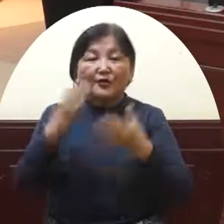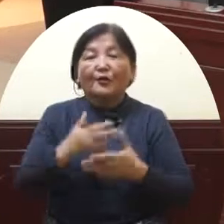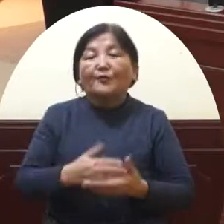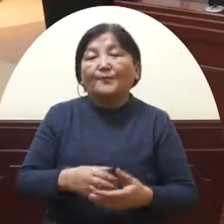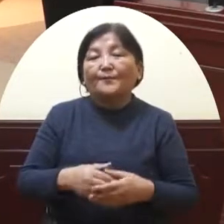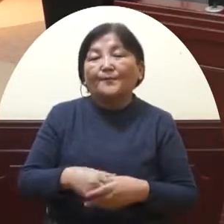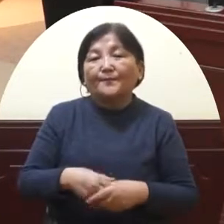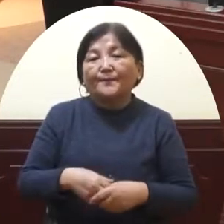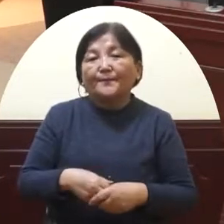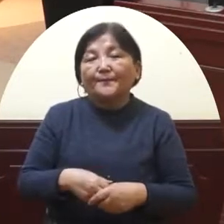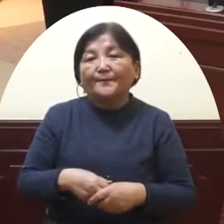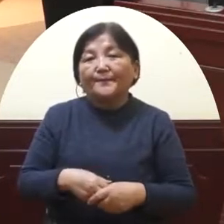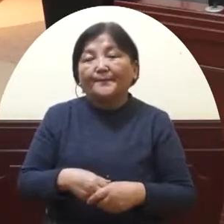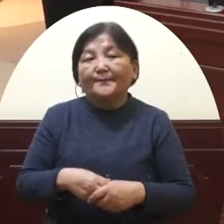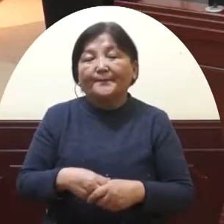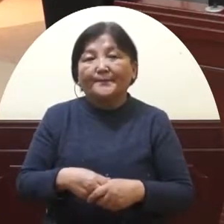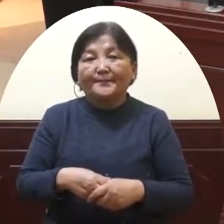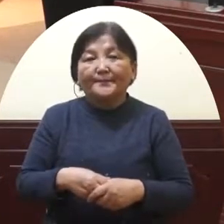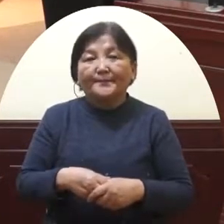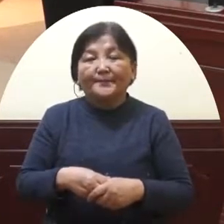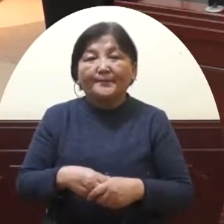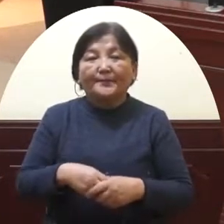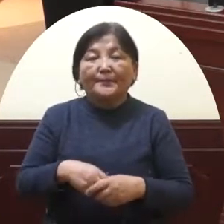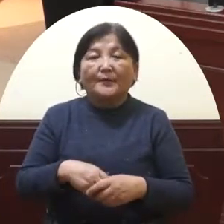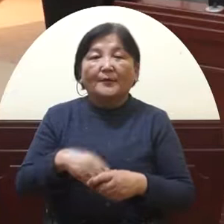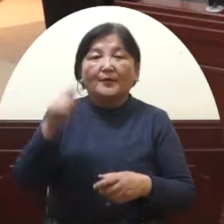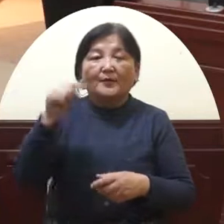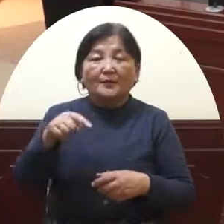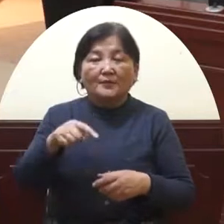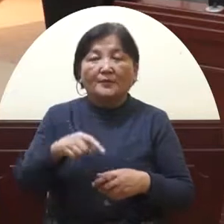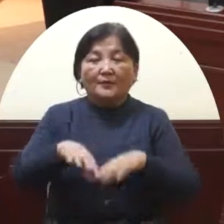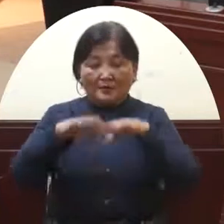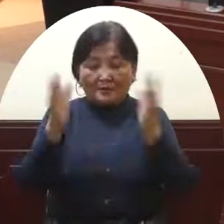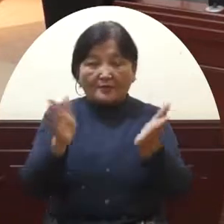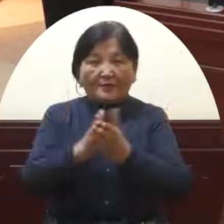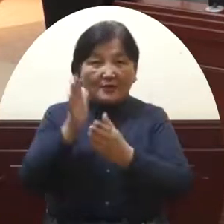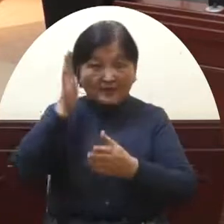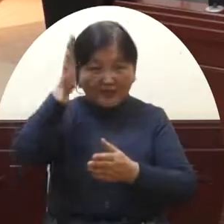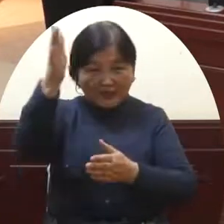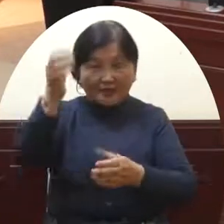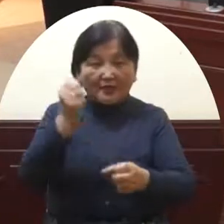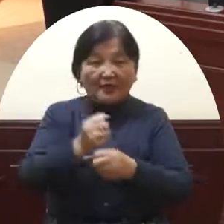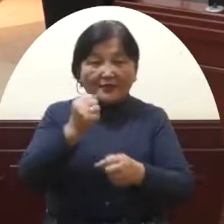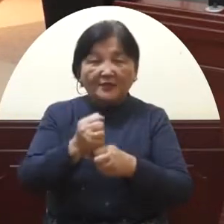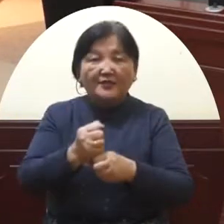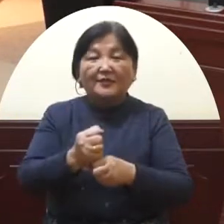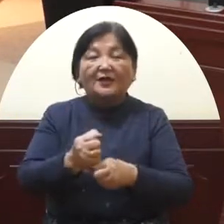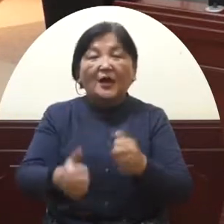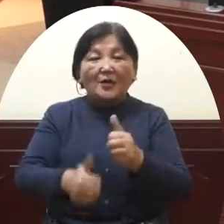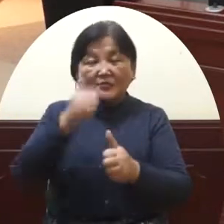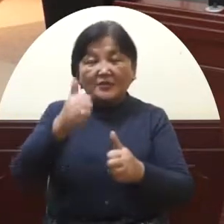сонсоод ерэн доктор эмчлүүдийн хотдоо цаашдын ажил